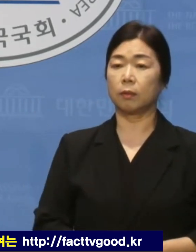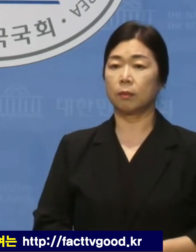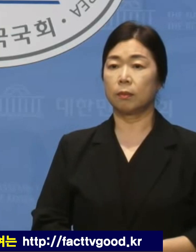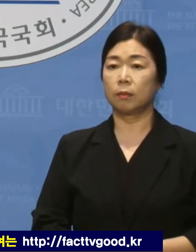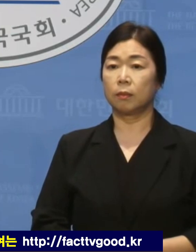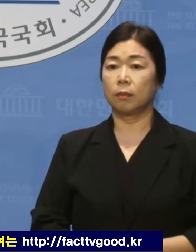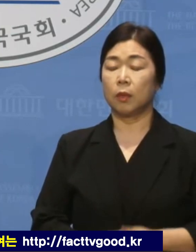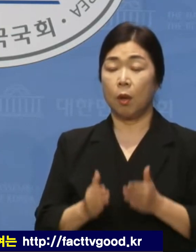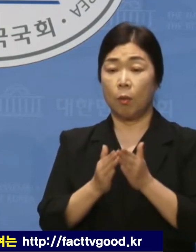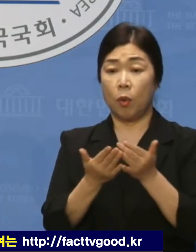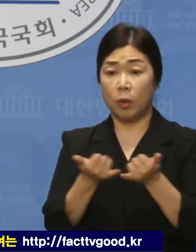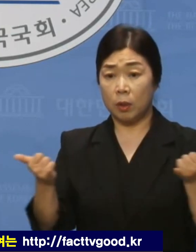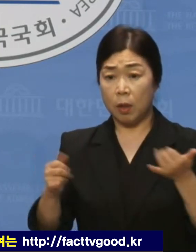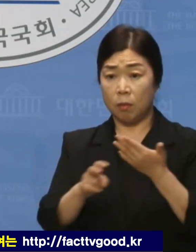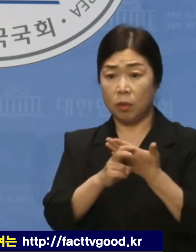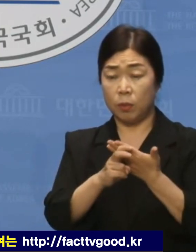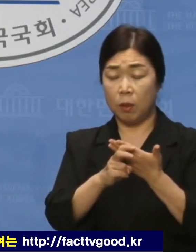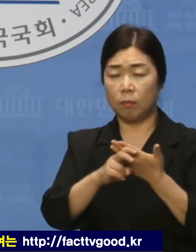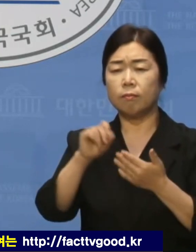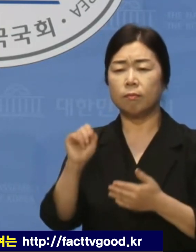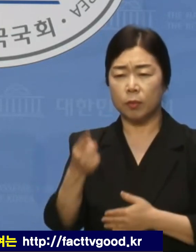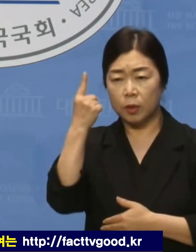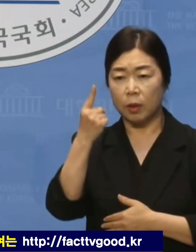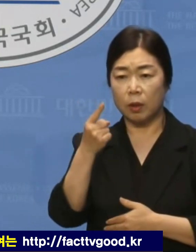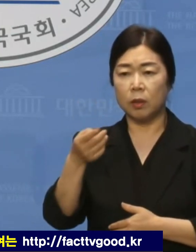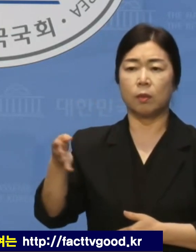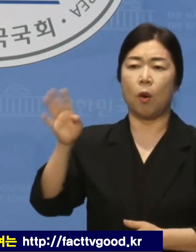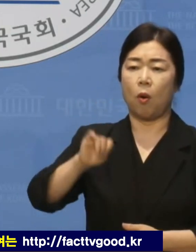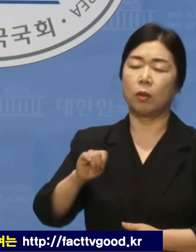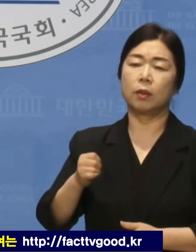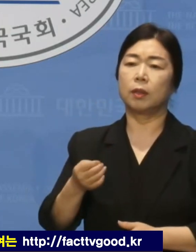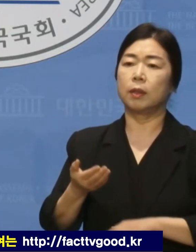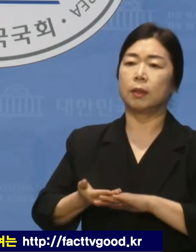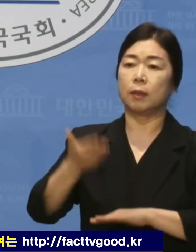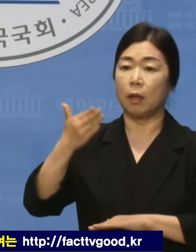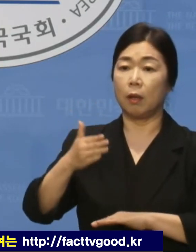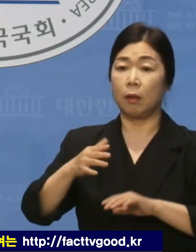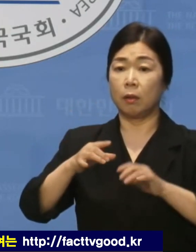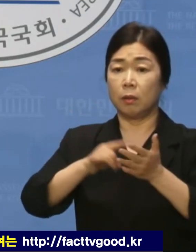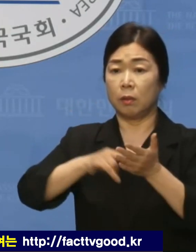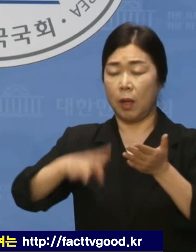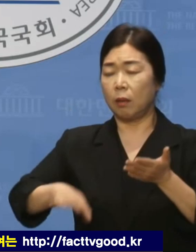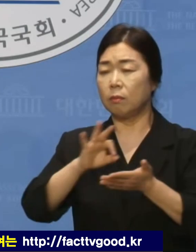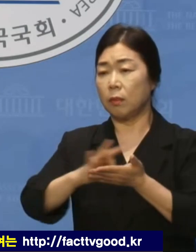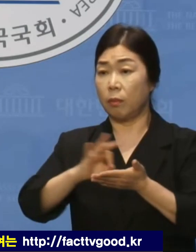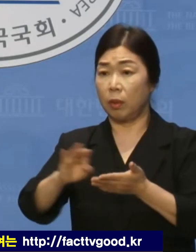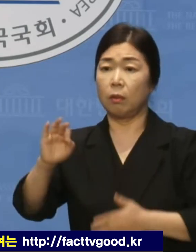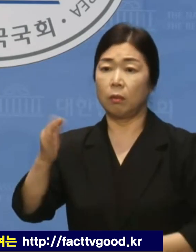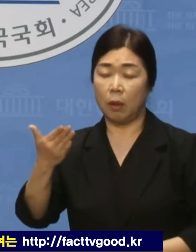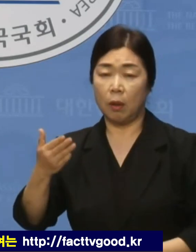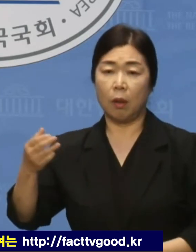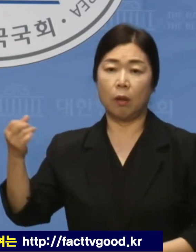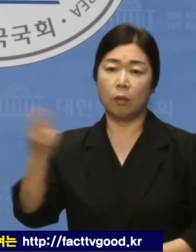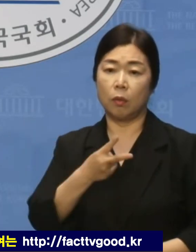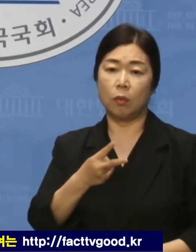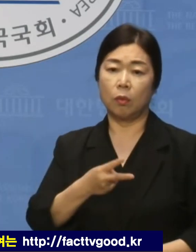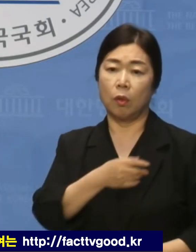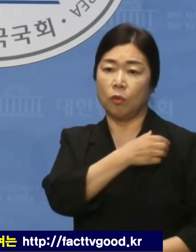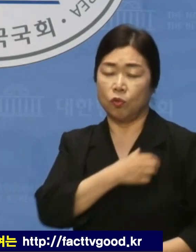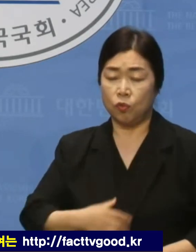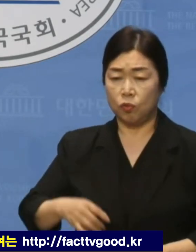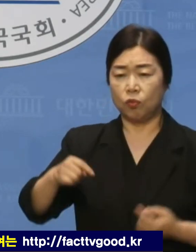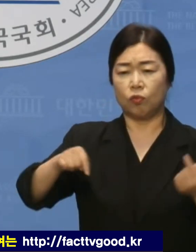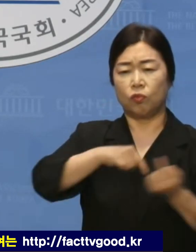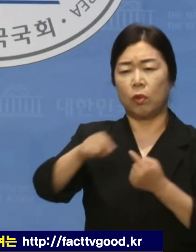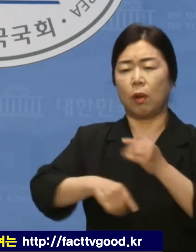본인의 위법 행위로 수십억 원의 국민 혈세가 낭비됐고 구정 파행과